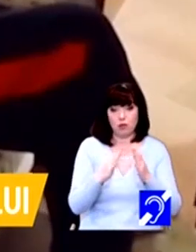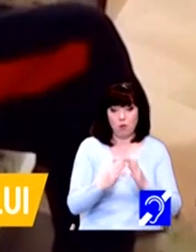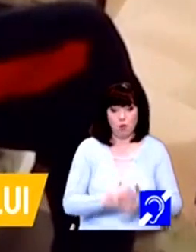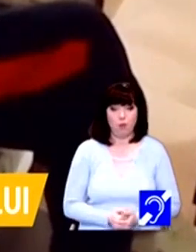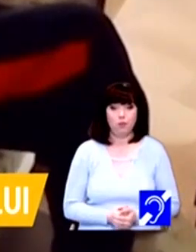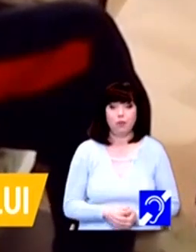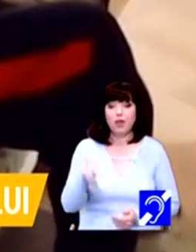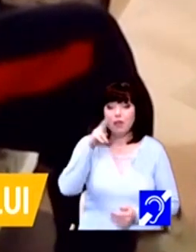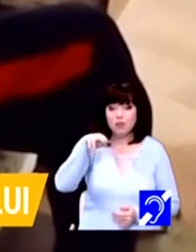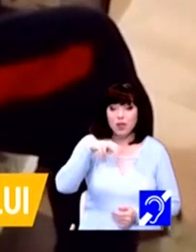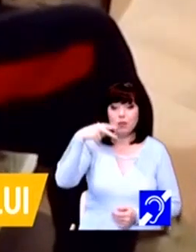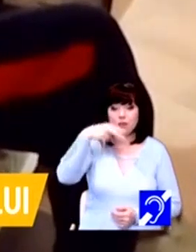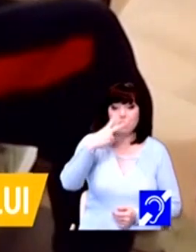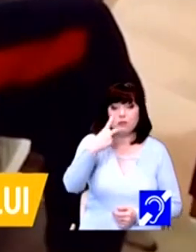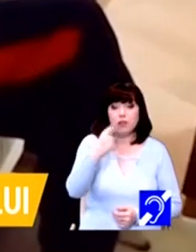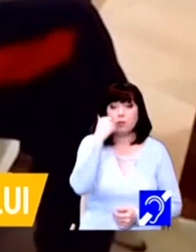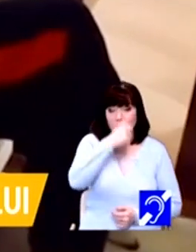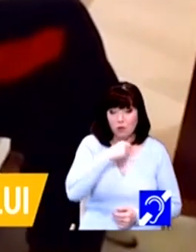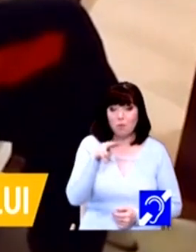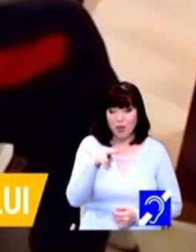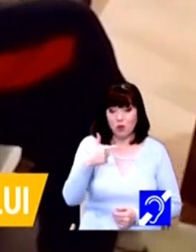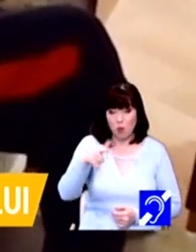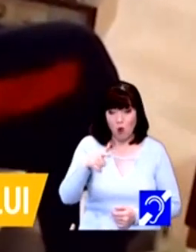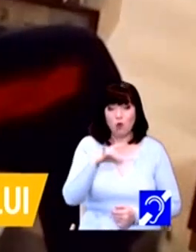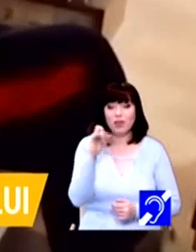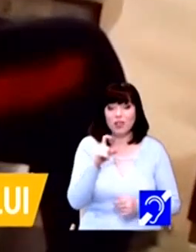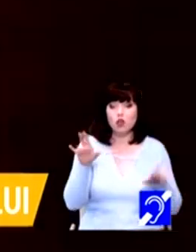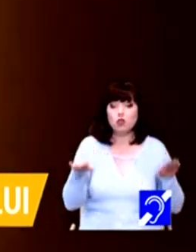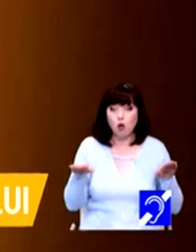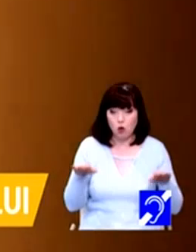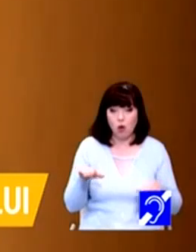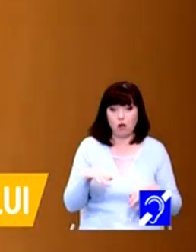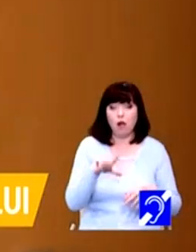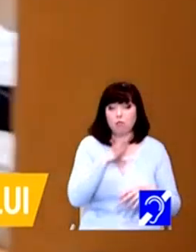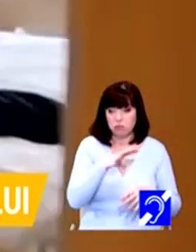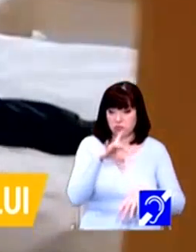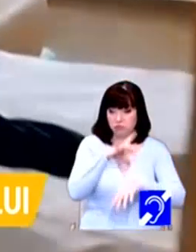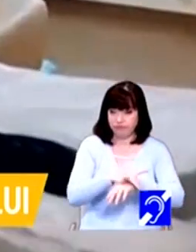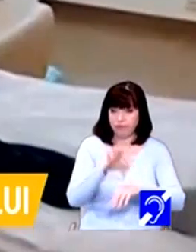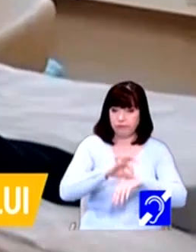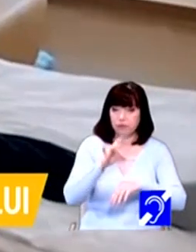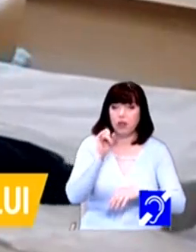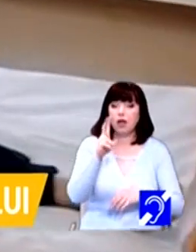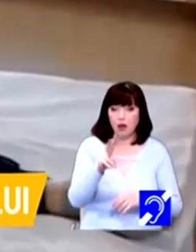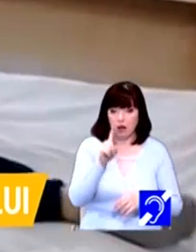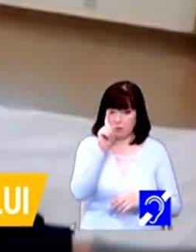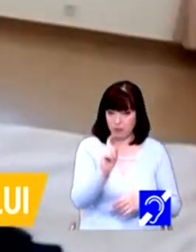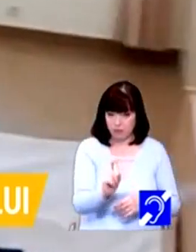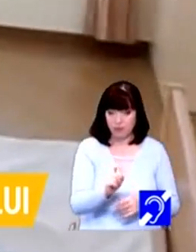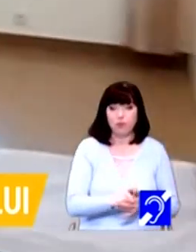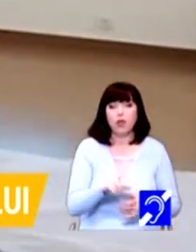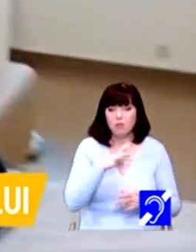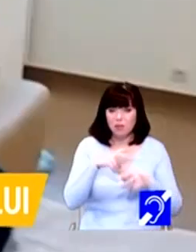În decembrie 2021, Petru Gogu, de 30 de ani, din raionul Soroca, a fost diagnosticat cu cancer de colon. În urma unui șir